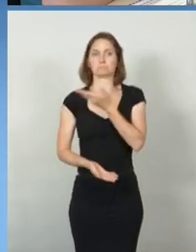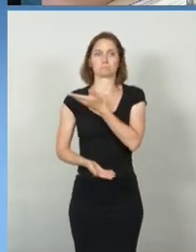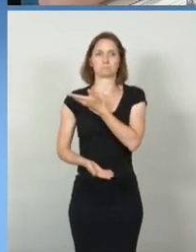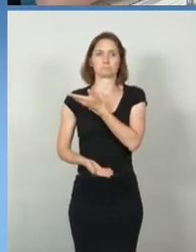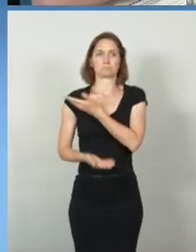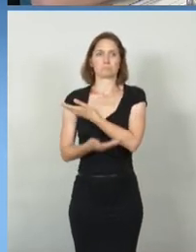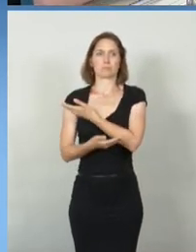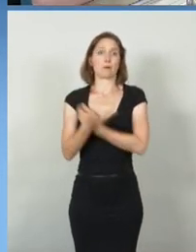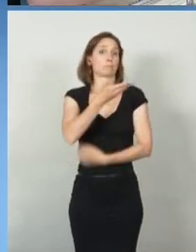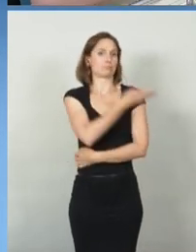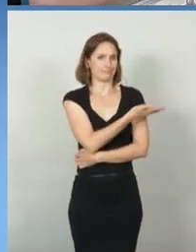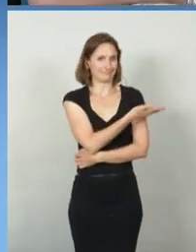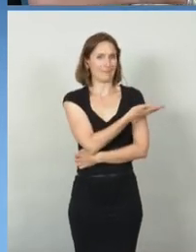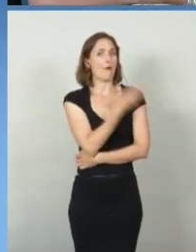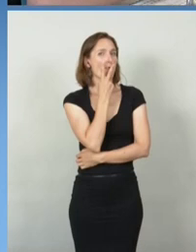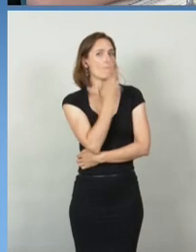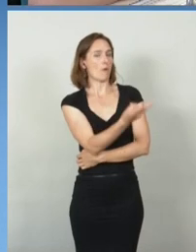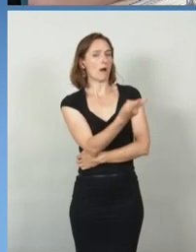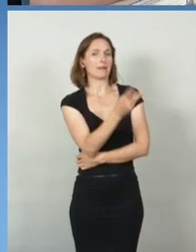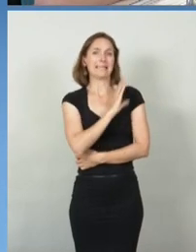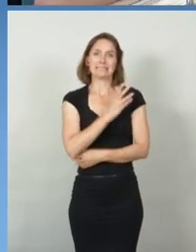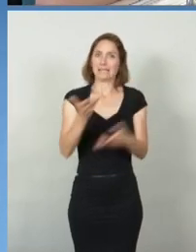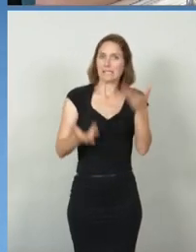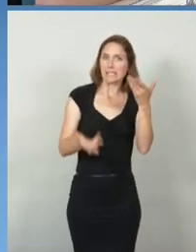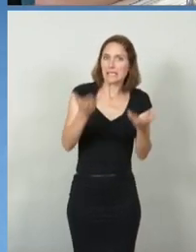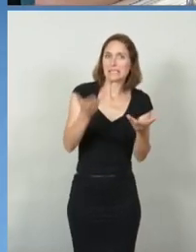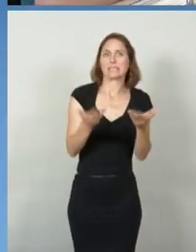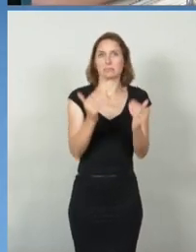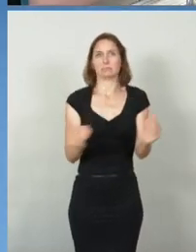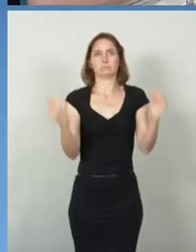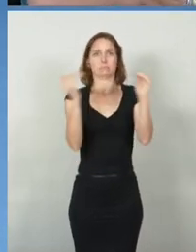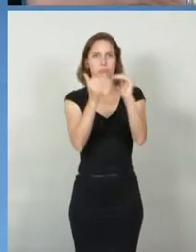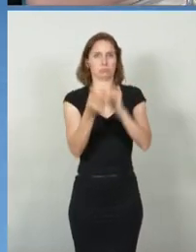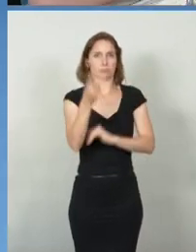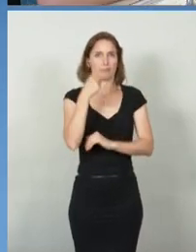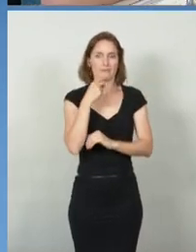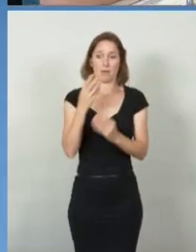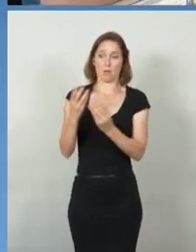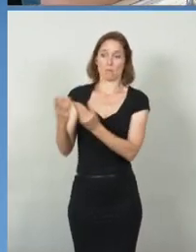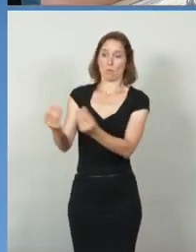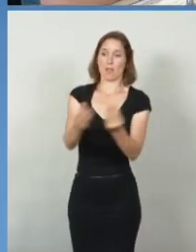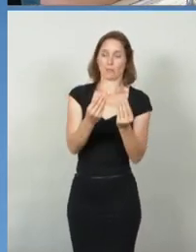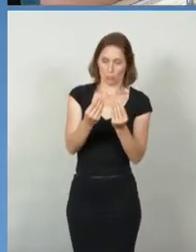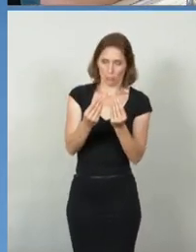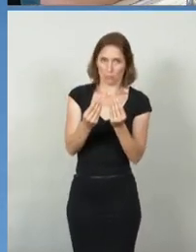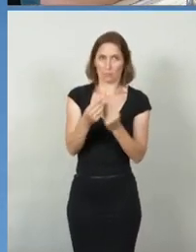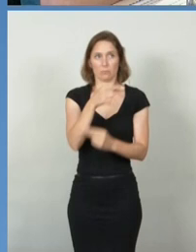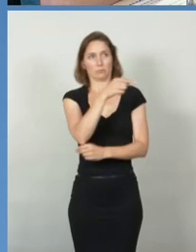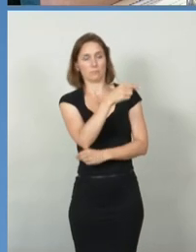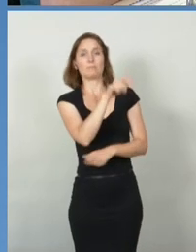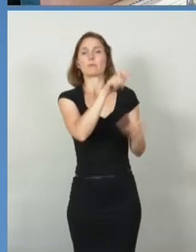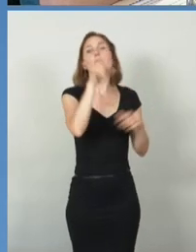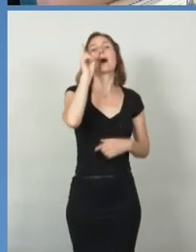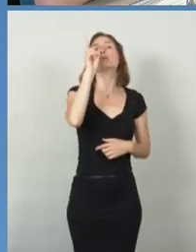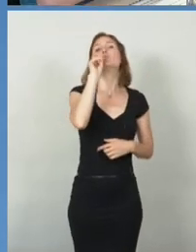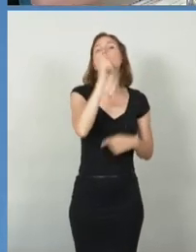représentation à peu près équivalente égale même presque entre les habitants et les personnes qui sont plutôt habituées assiégés